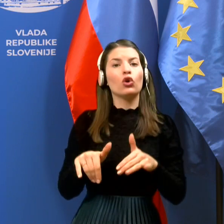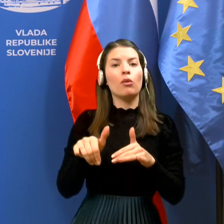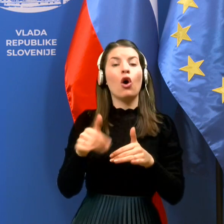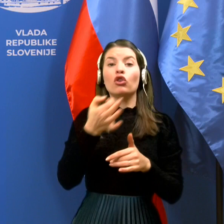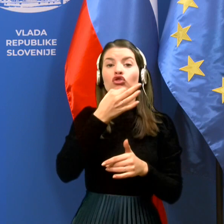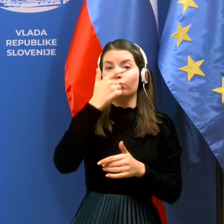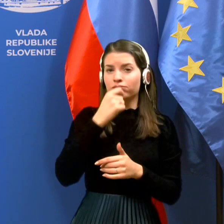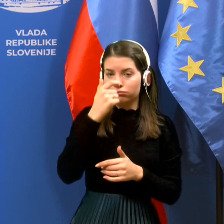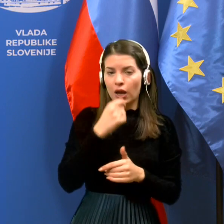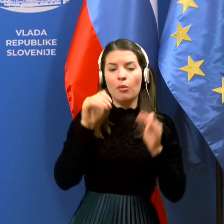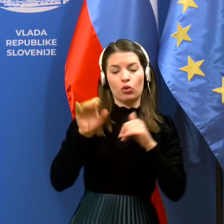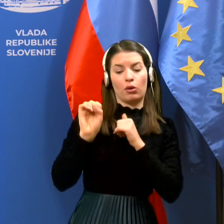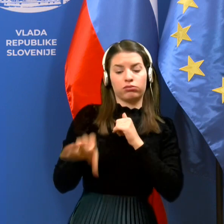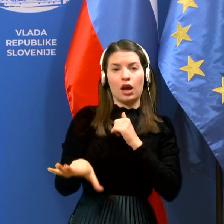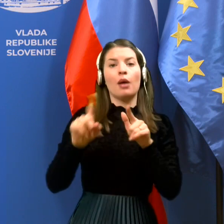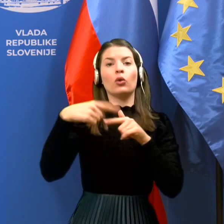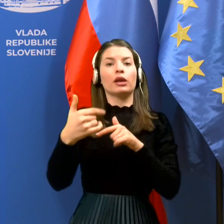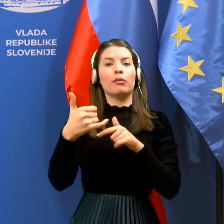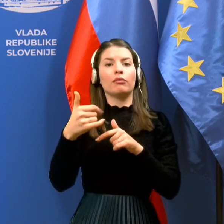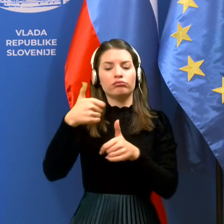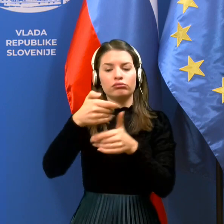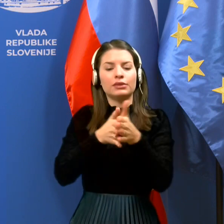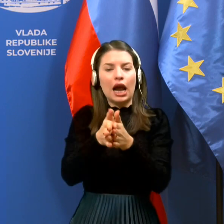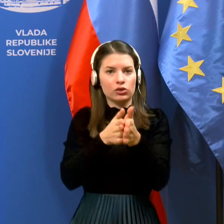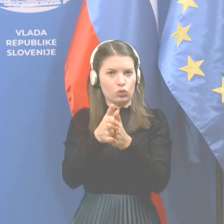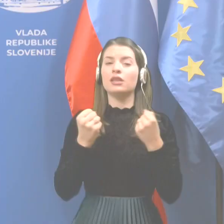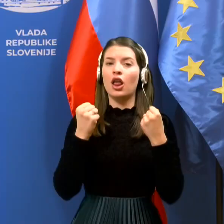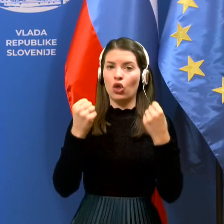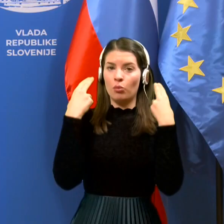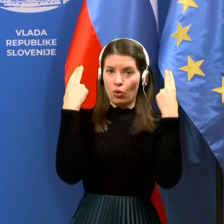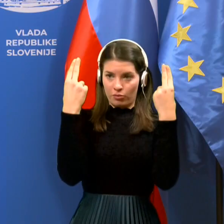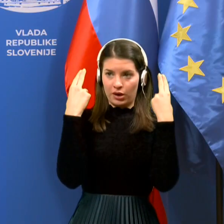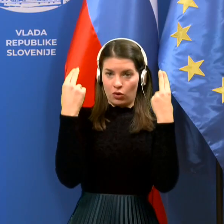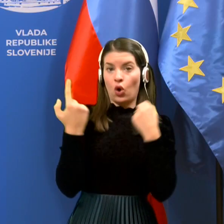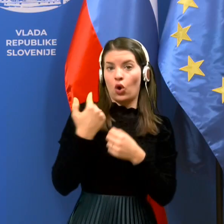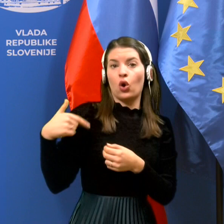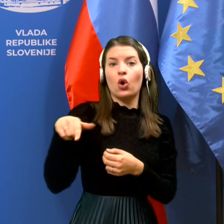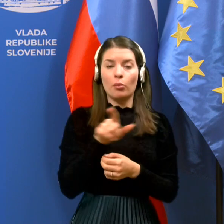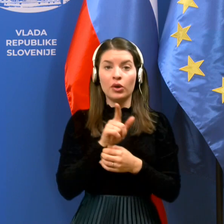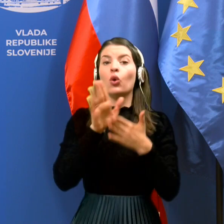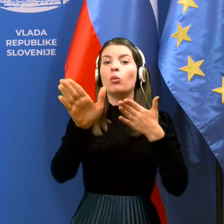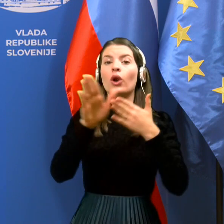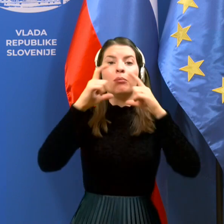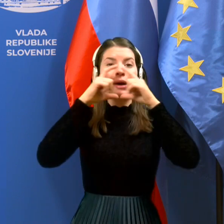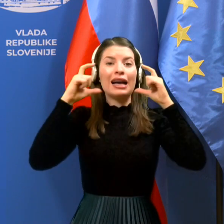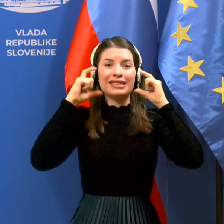kadar moramo pač manipulirati po svojem obrazu. To je zelo pomembno. Ko manipuliramo z obrazno masko,